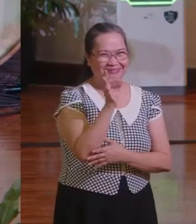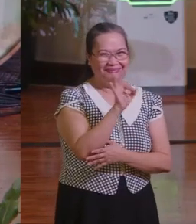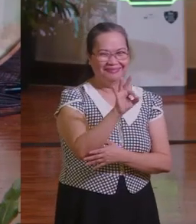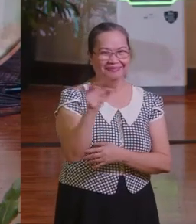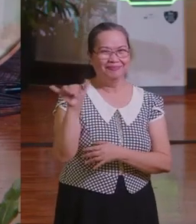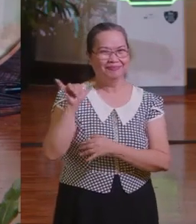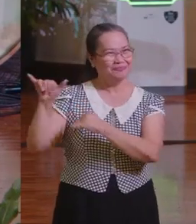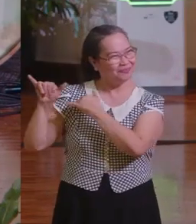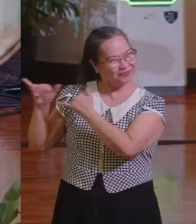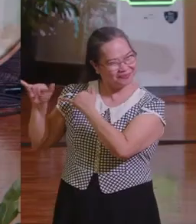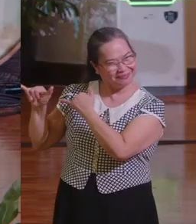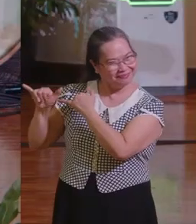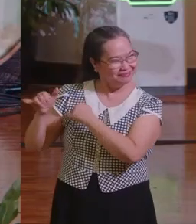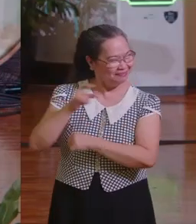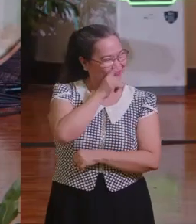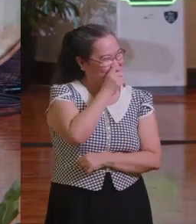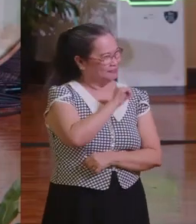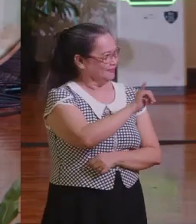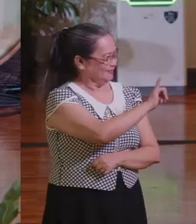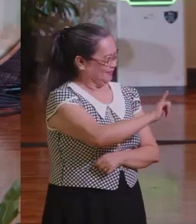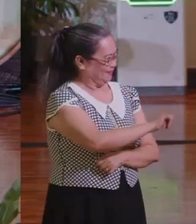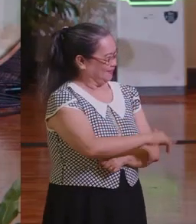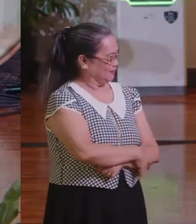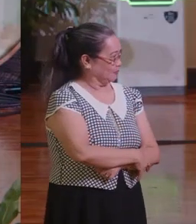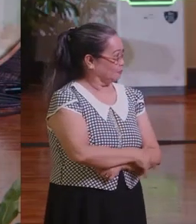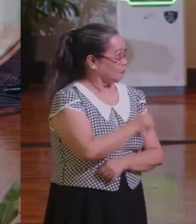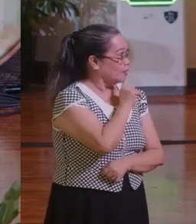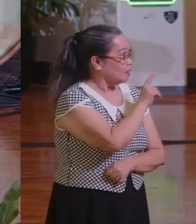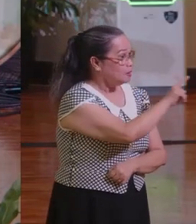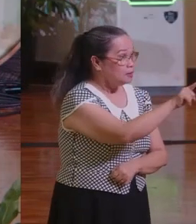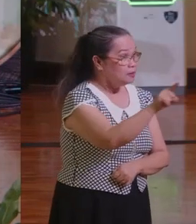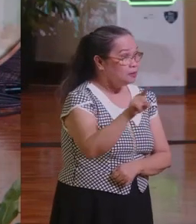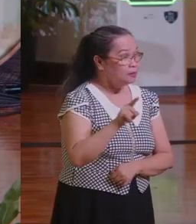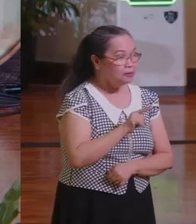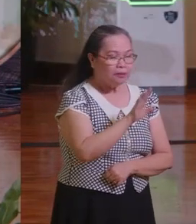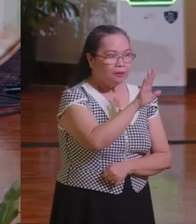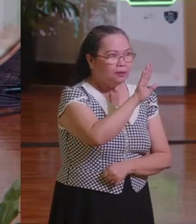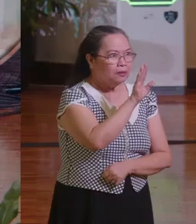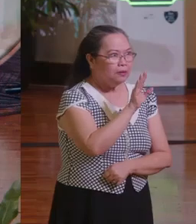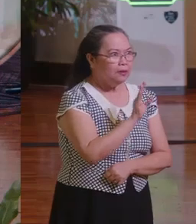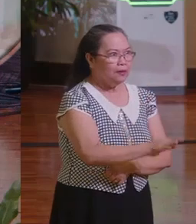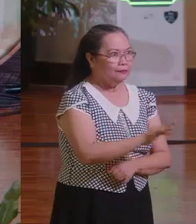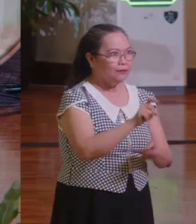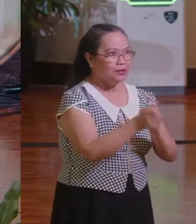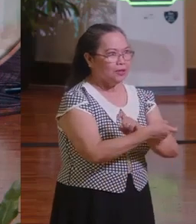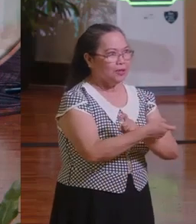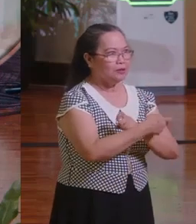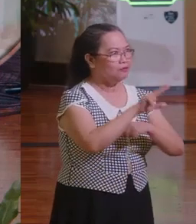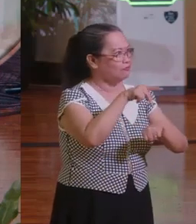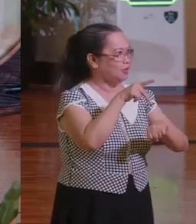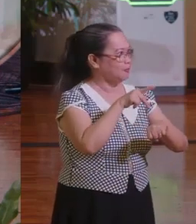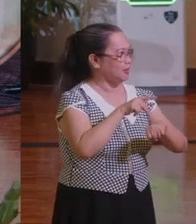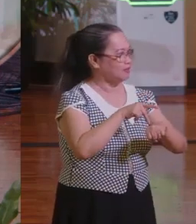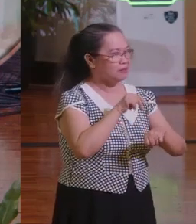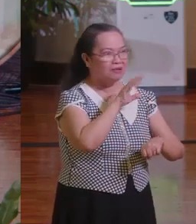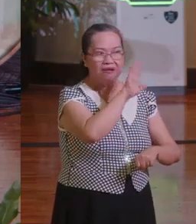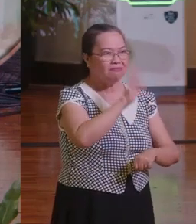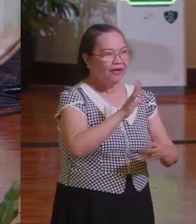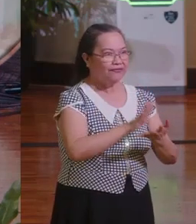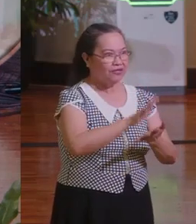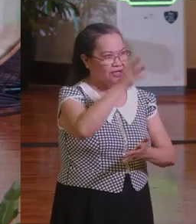Mga kasing edad ko siguro. No? Mga kapatid, hindi nagbabago yata ang ating bansa. Hindi natututo ang ating mga